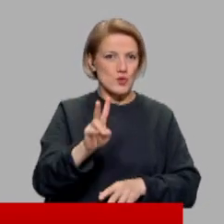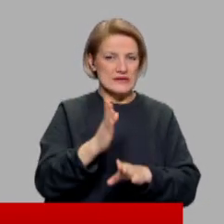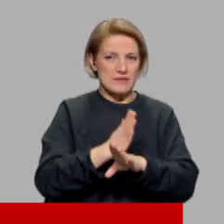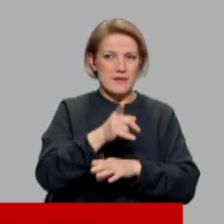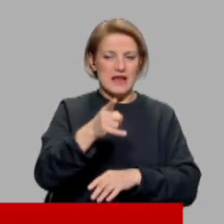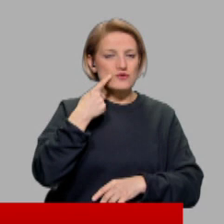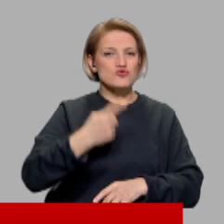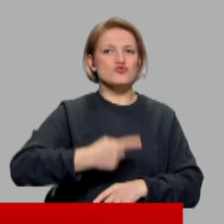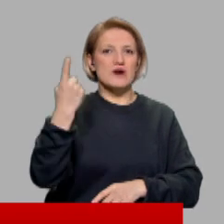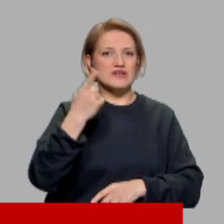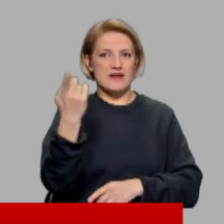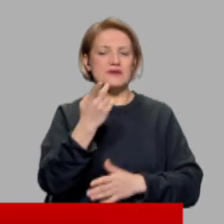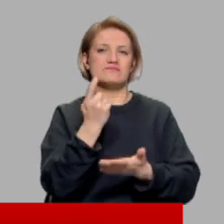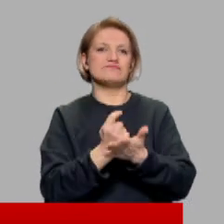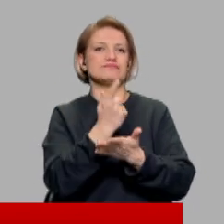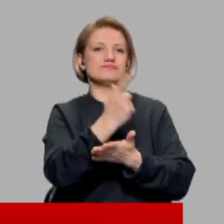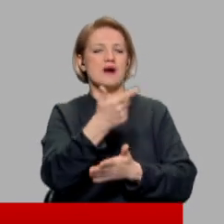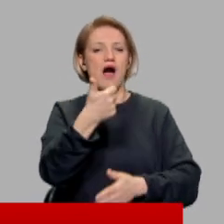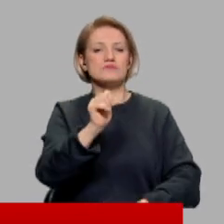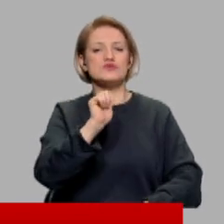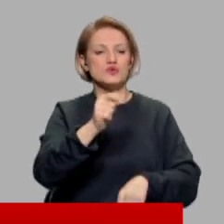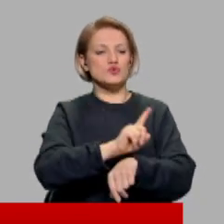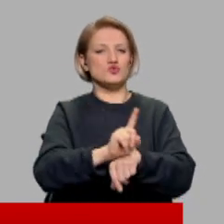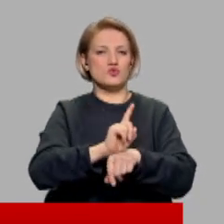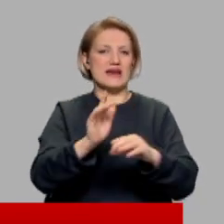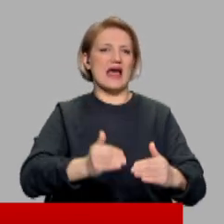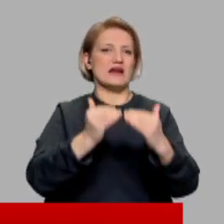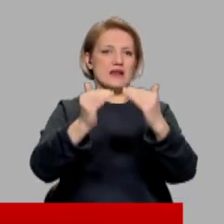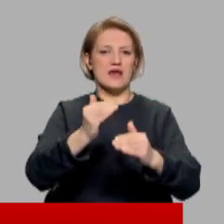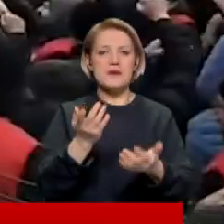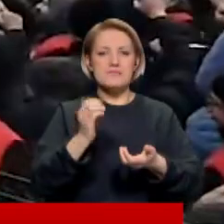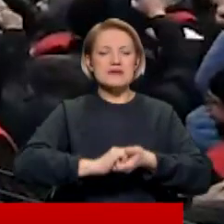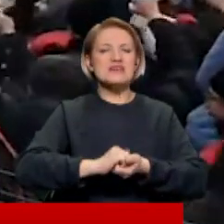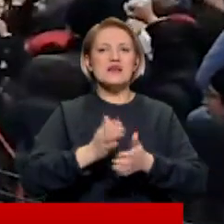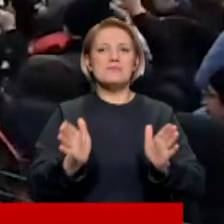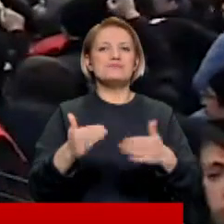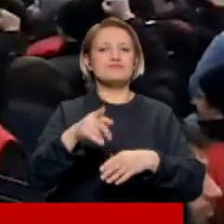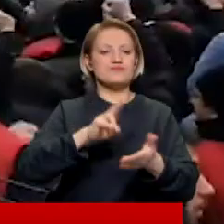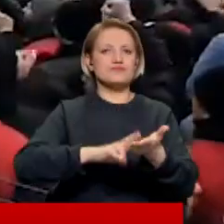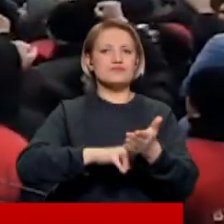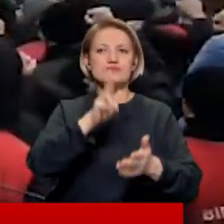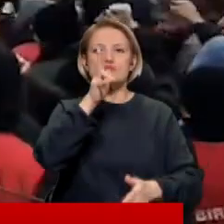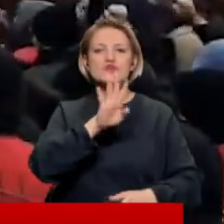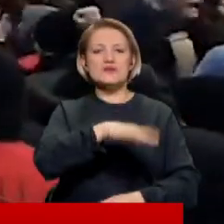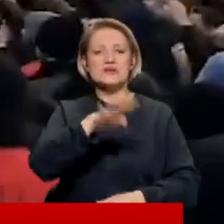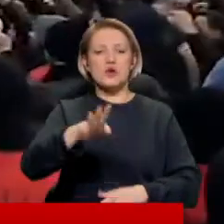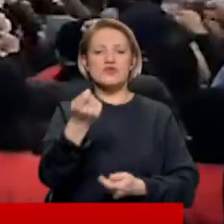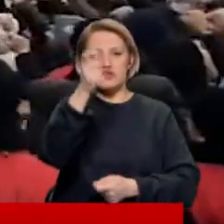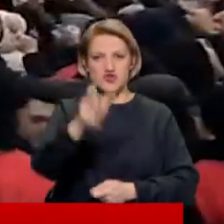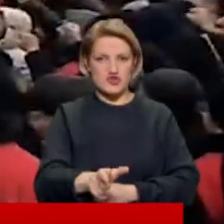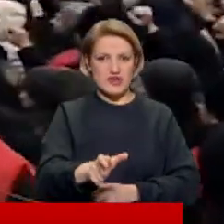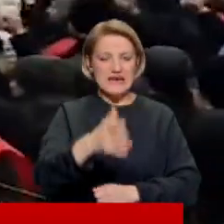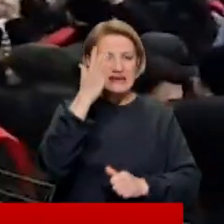gerekçesiyle Cumhurbaşkanı tarafından 60 gün süreyle ertelendi. Birleşik Metal İş Sendikası üyesi 344 işçi